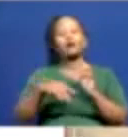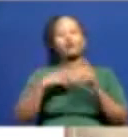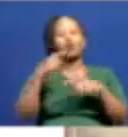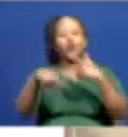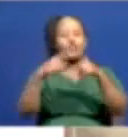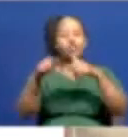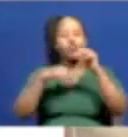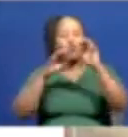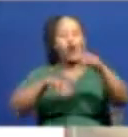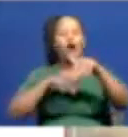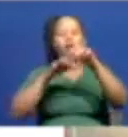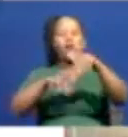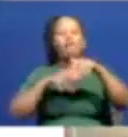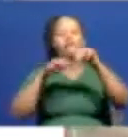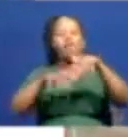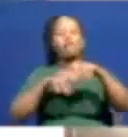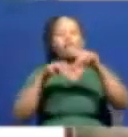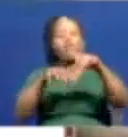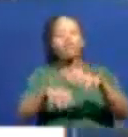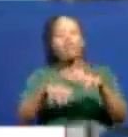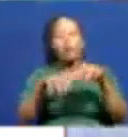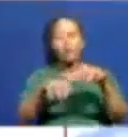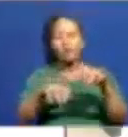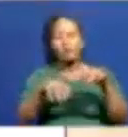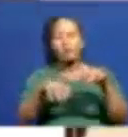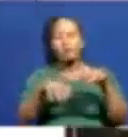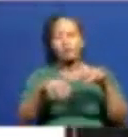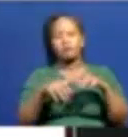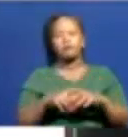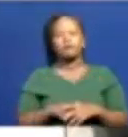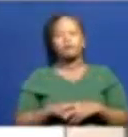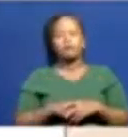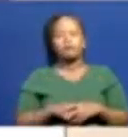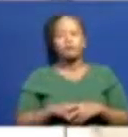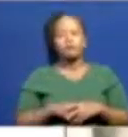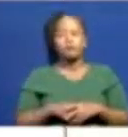John Kahiro, Dira ya Magwiji.